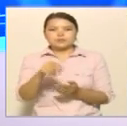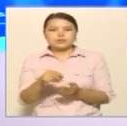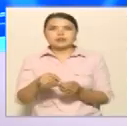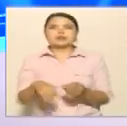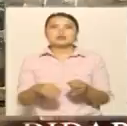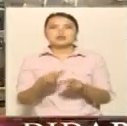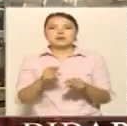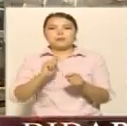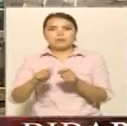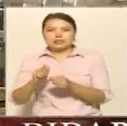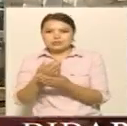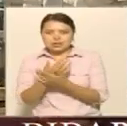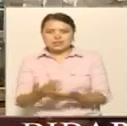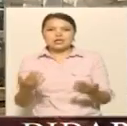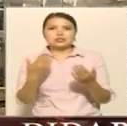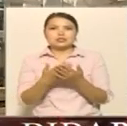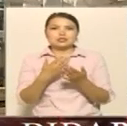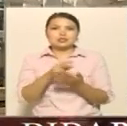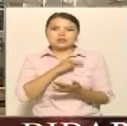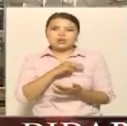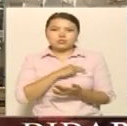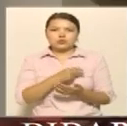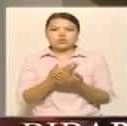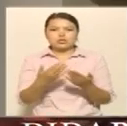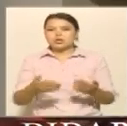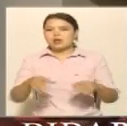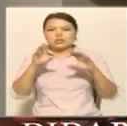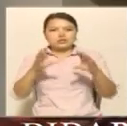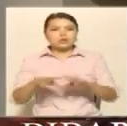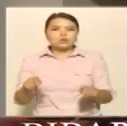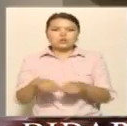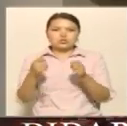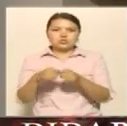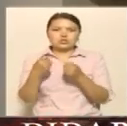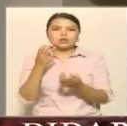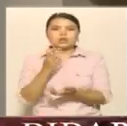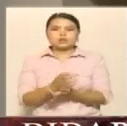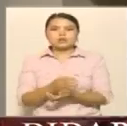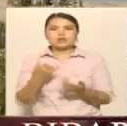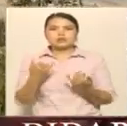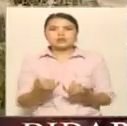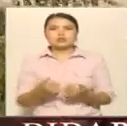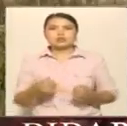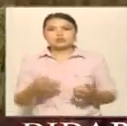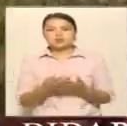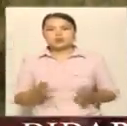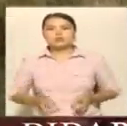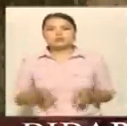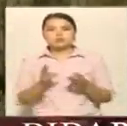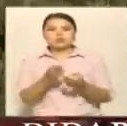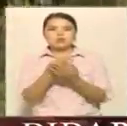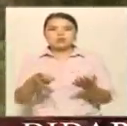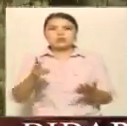болуы және жұмыстың дұрыс осы баланбауынан заңсыздыққа жол берілгені белгілі болды. Енді осы қылмыстық құқық бұзушылық бойынша кінәлілер